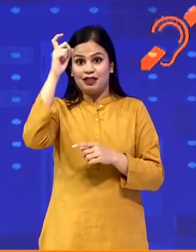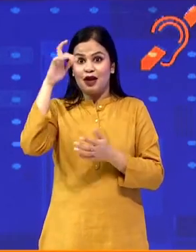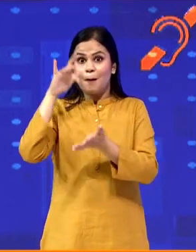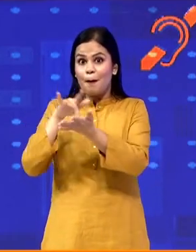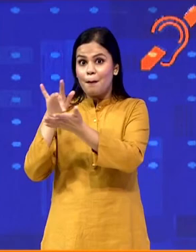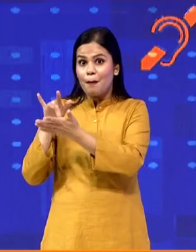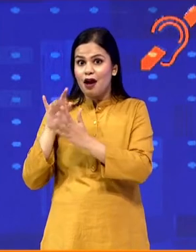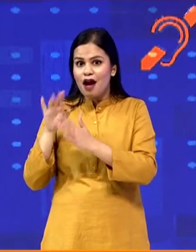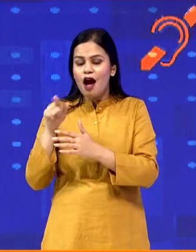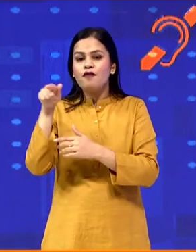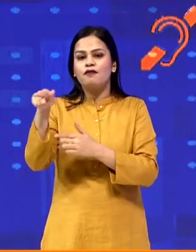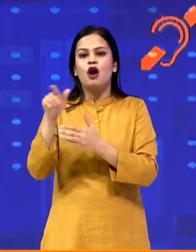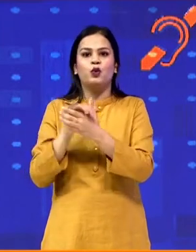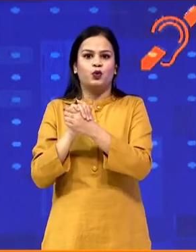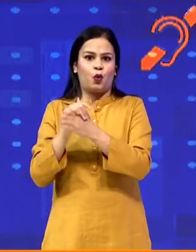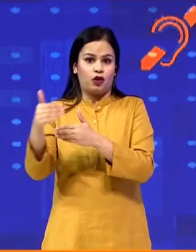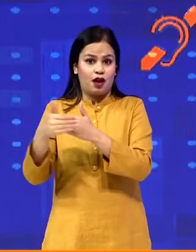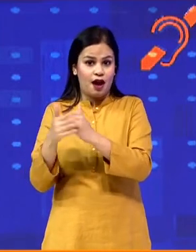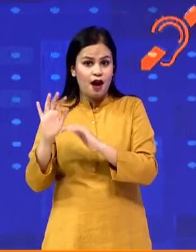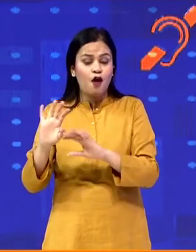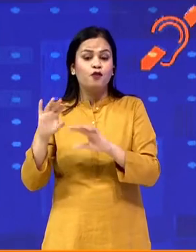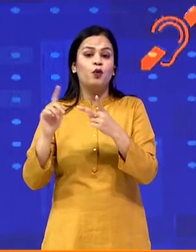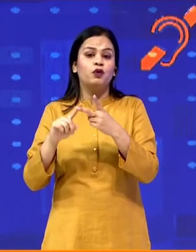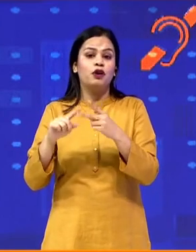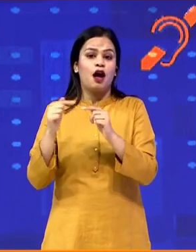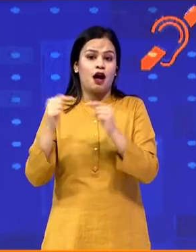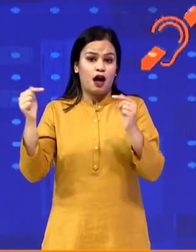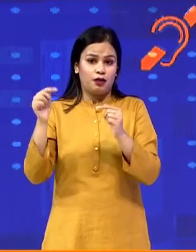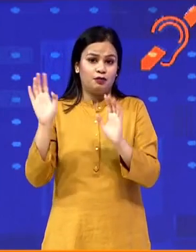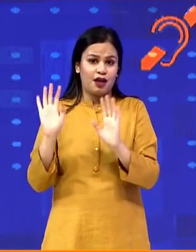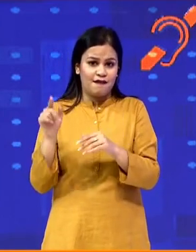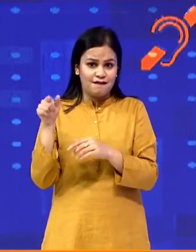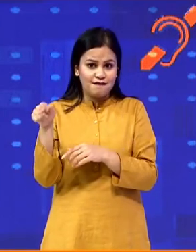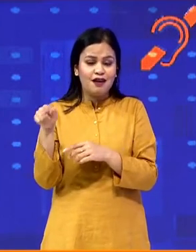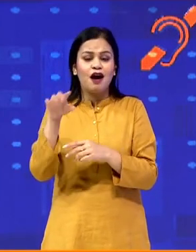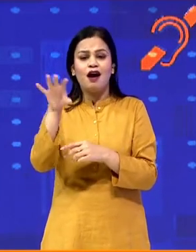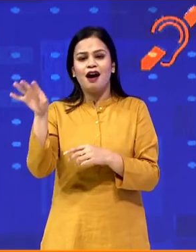देश भी है दुश्मन दोष भी है